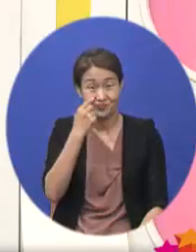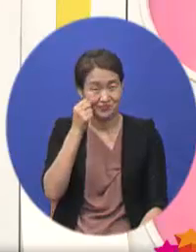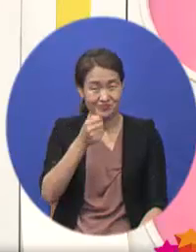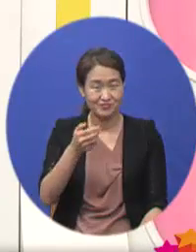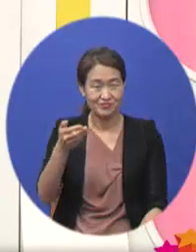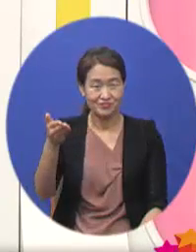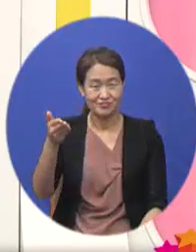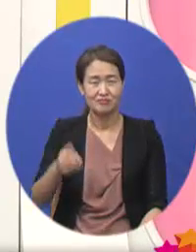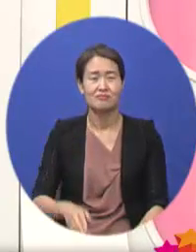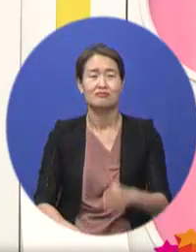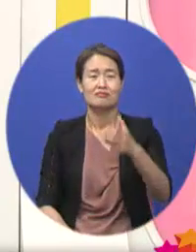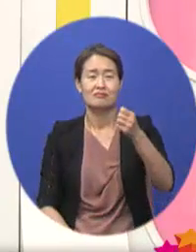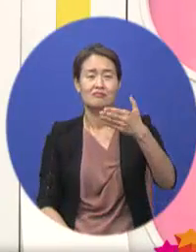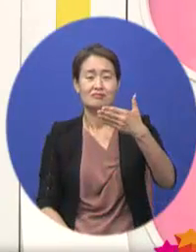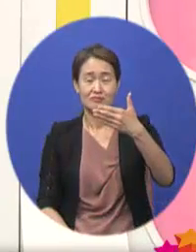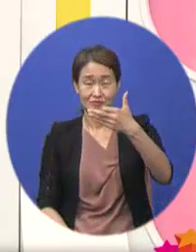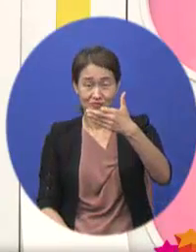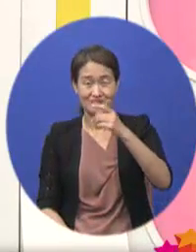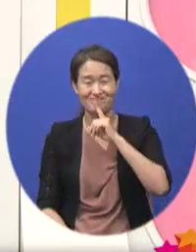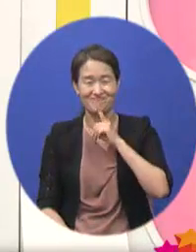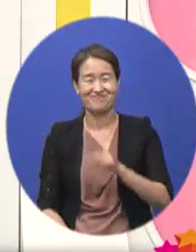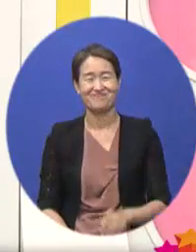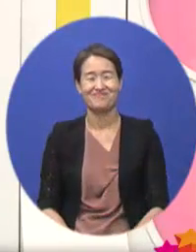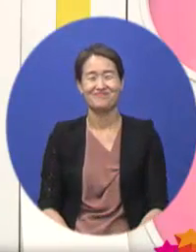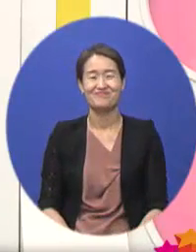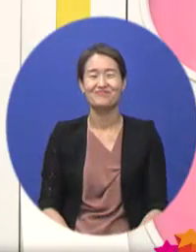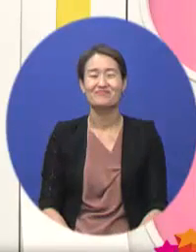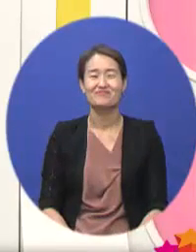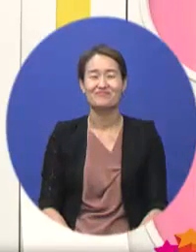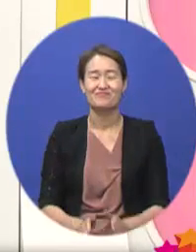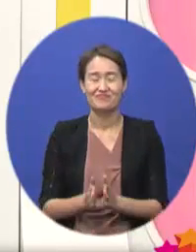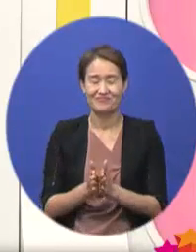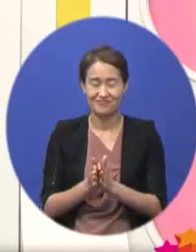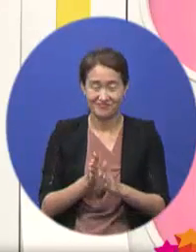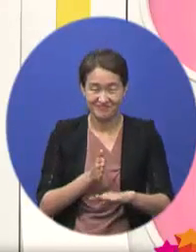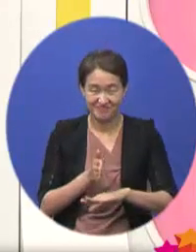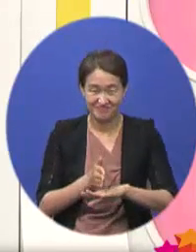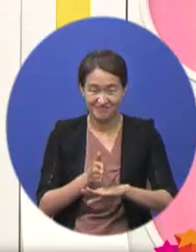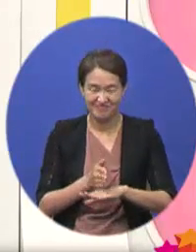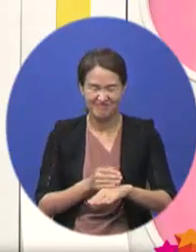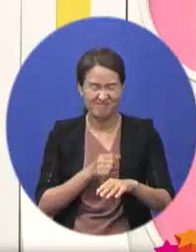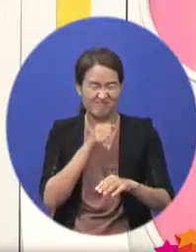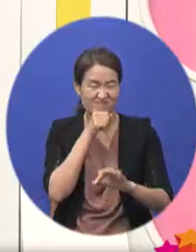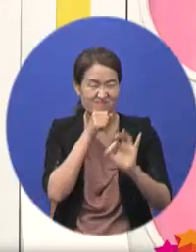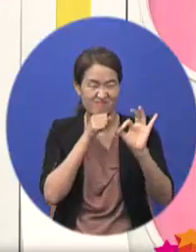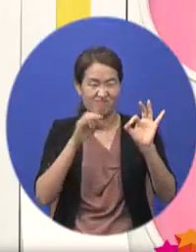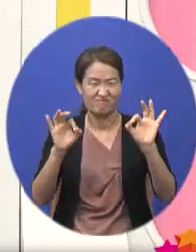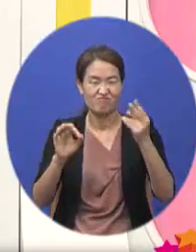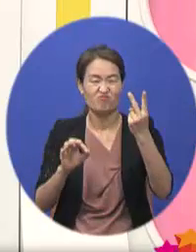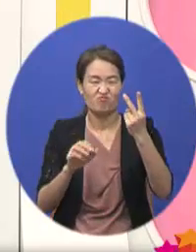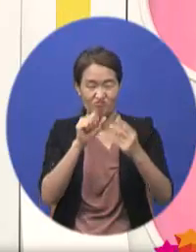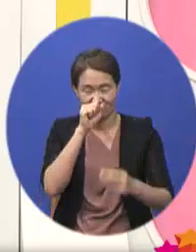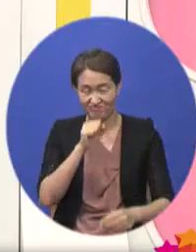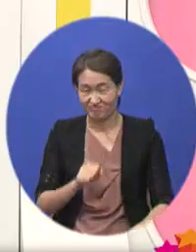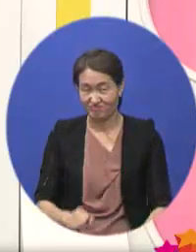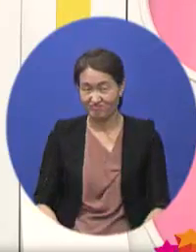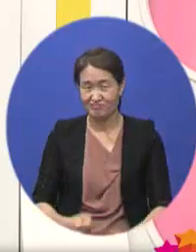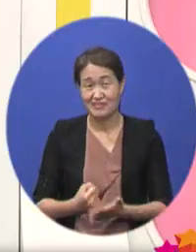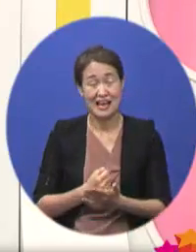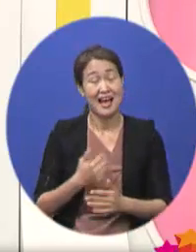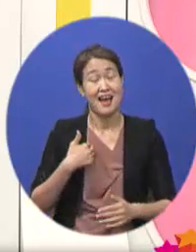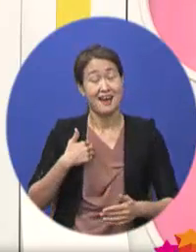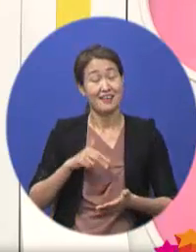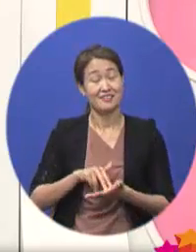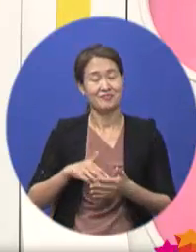점수는요? 9점, 9점, 9점, 보너스 10점! 네. 예, 고맙습니다. 아, 10점 하나 더 드려도 될 정도인데. 네. 그죠? 어쨌든